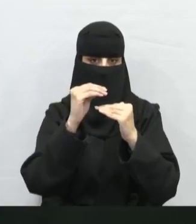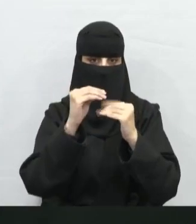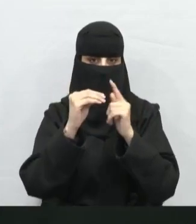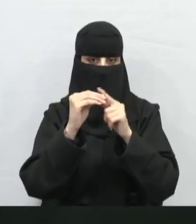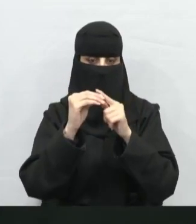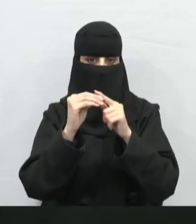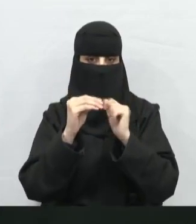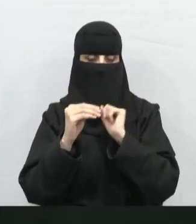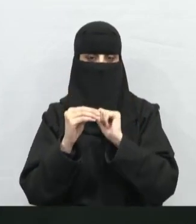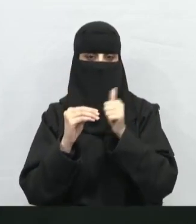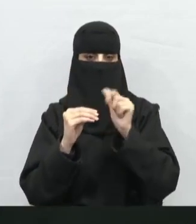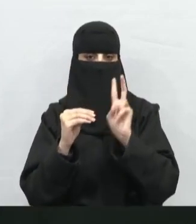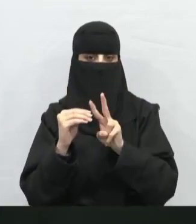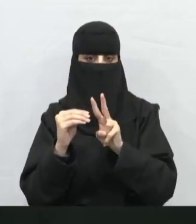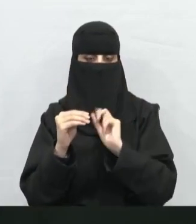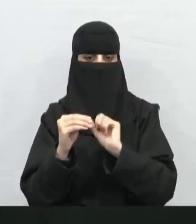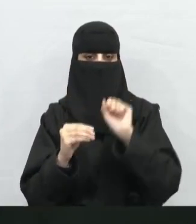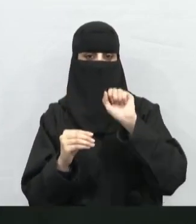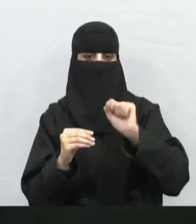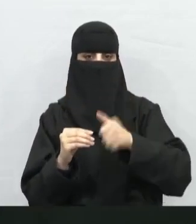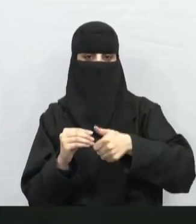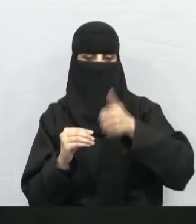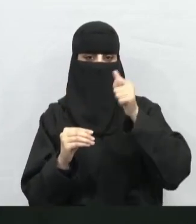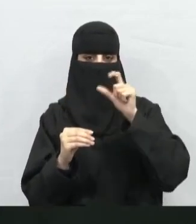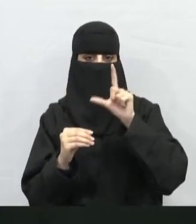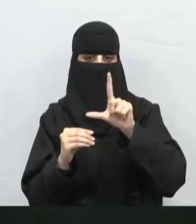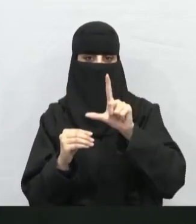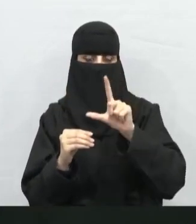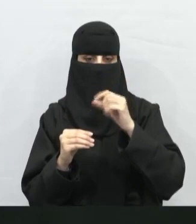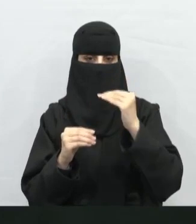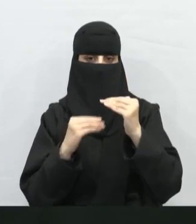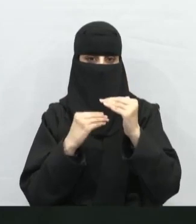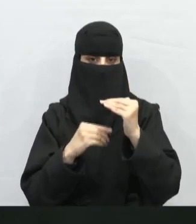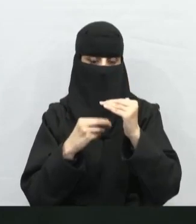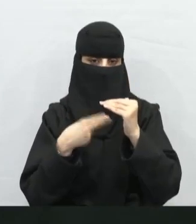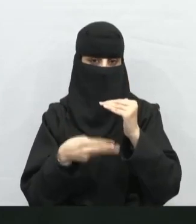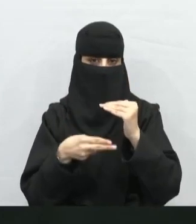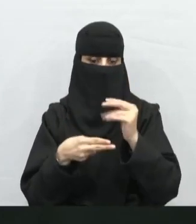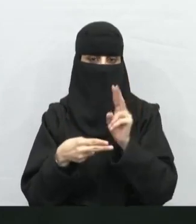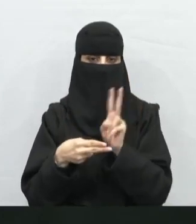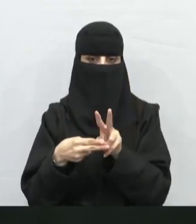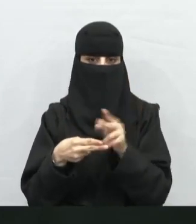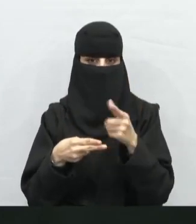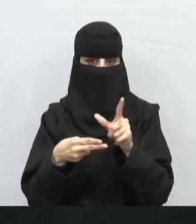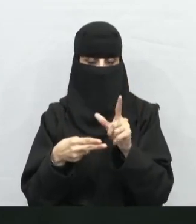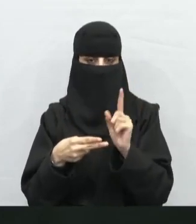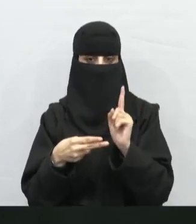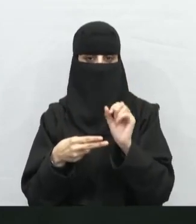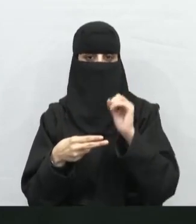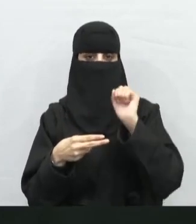ماذا لاحظنا في نطقنا في النطق ماذا لاحظنا مره اخرى